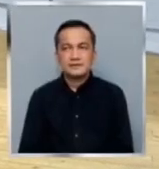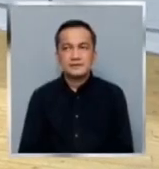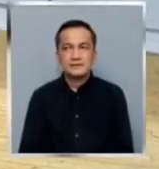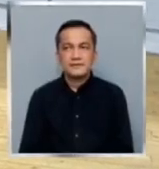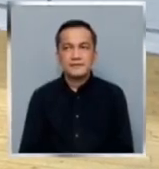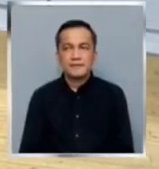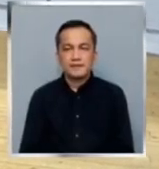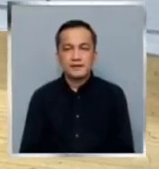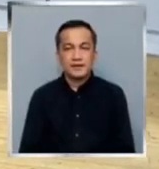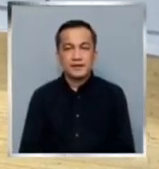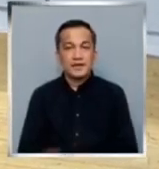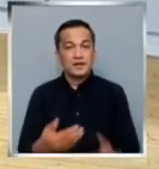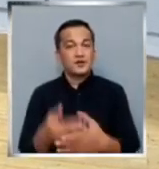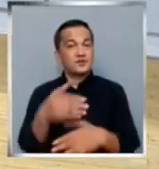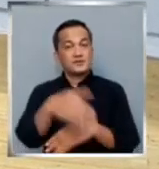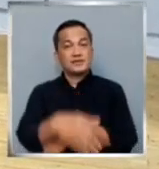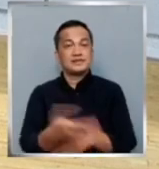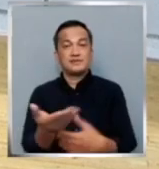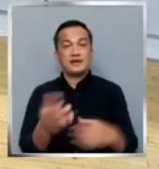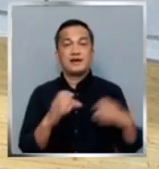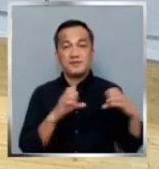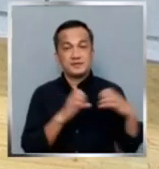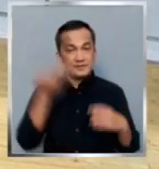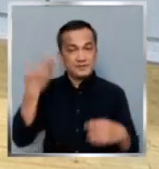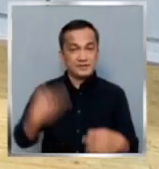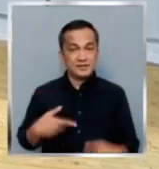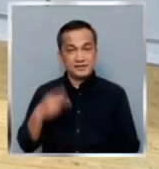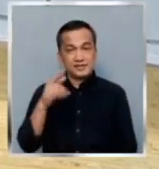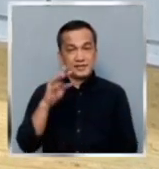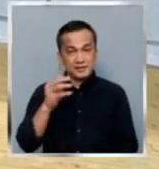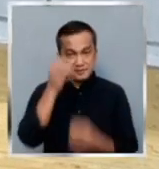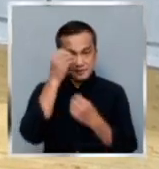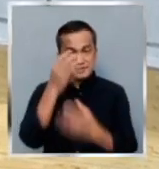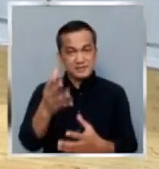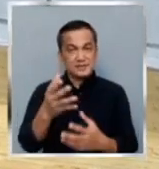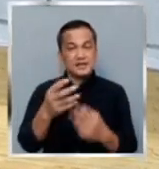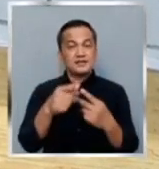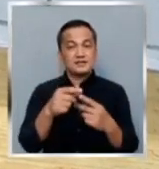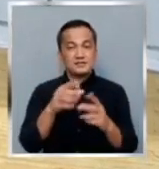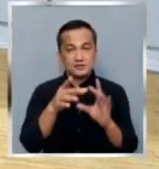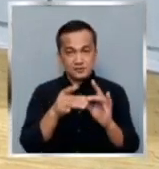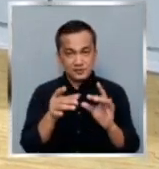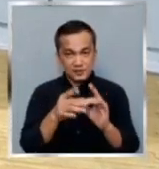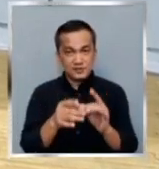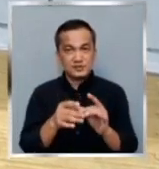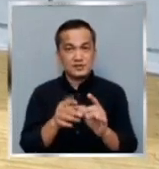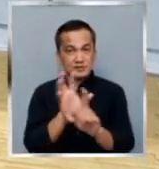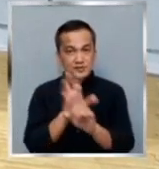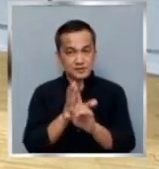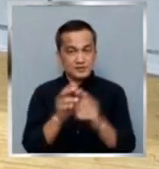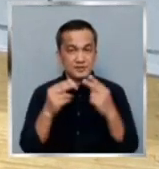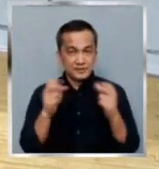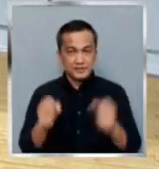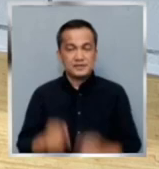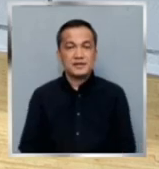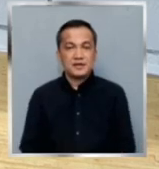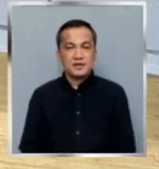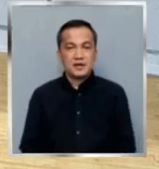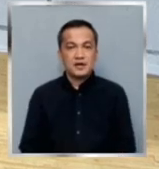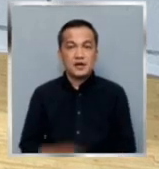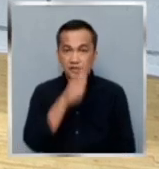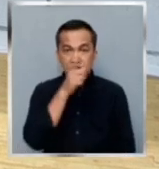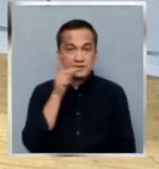Magandang gabi mga kapuso. Ako po inyong Kuya Kim na magbibigay sa inyo ng trivia sa likod ng mga trending na balita. Ang Kwaresma, hindi lang oras